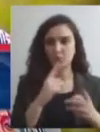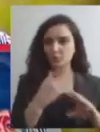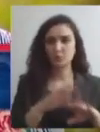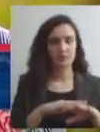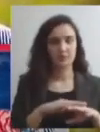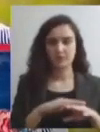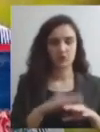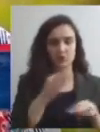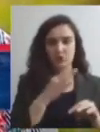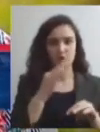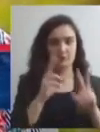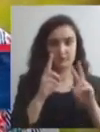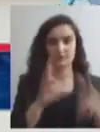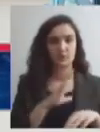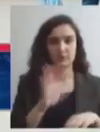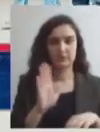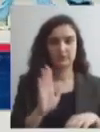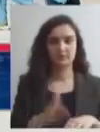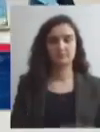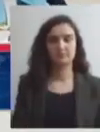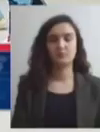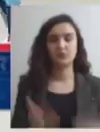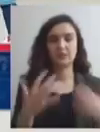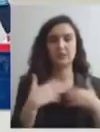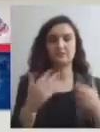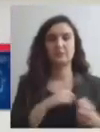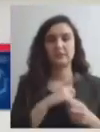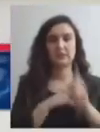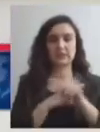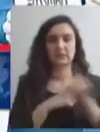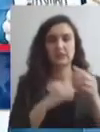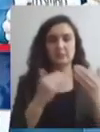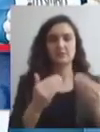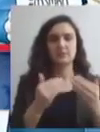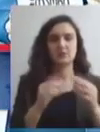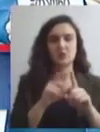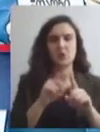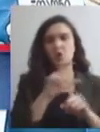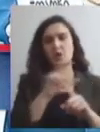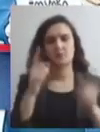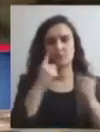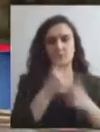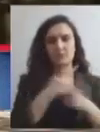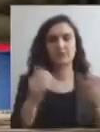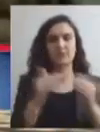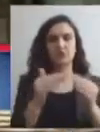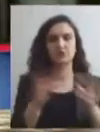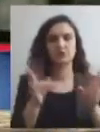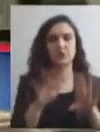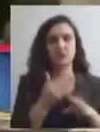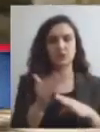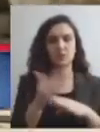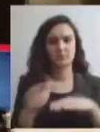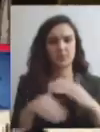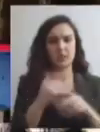გამოხატულება ჯერ ჩვენ არ ქონია სახეზე. ჯანდაცვის სპეციალისტების მიერ გაჟღერებულ სლოგანად ქცეულ მოწოდებას დარჩით სახლში თანდათანობით ახალი